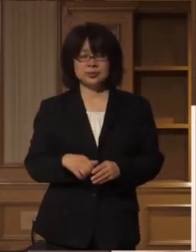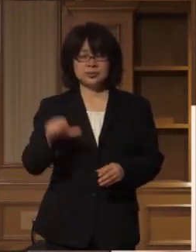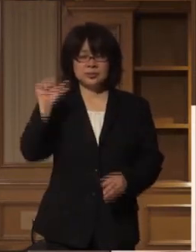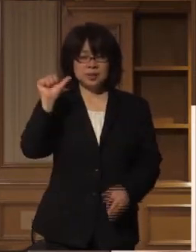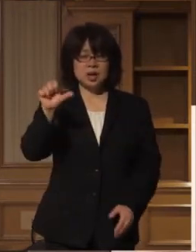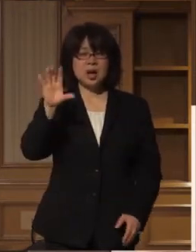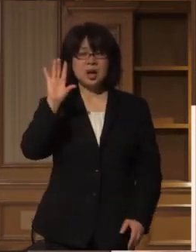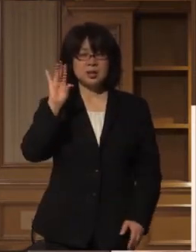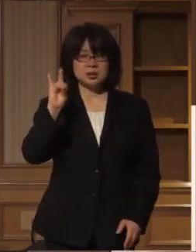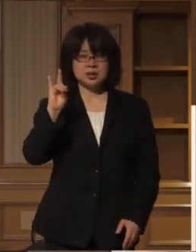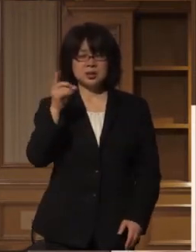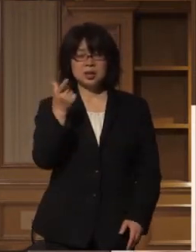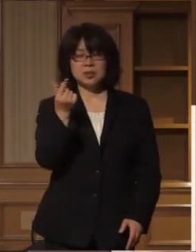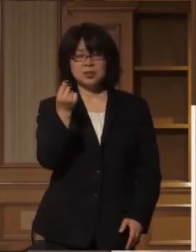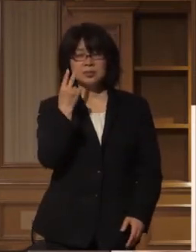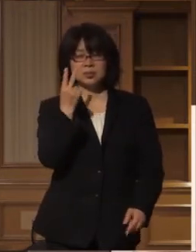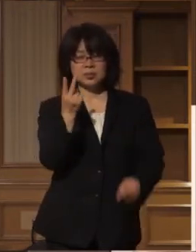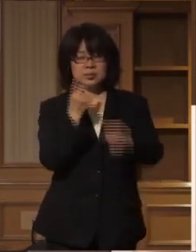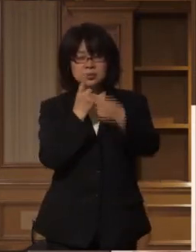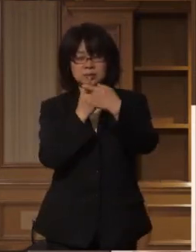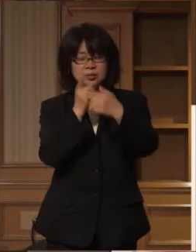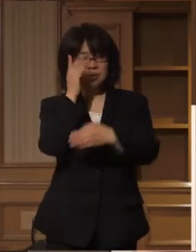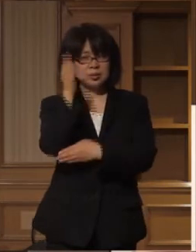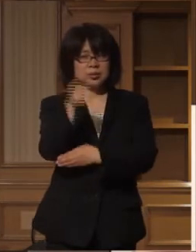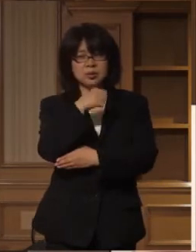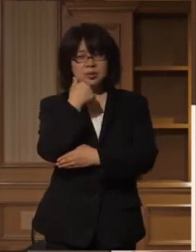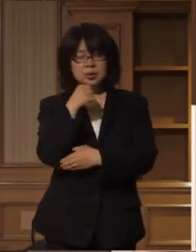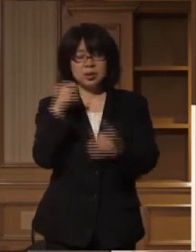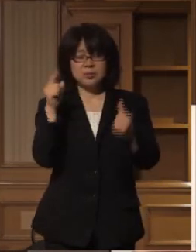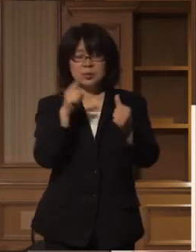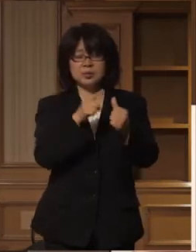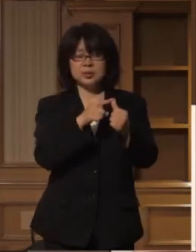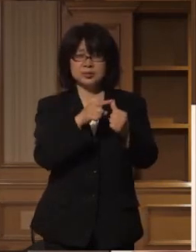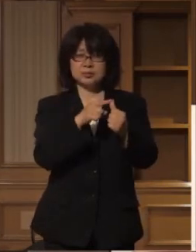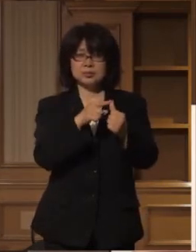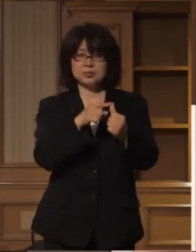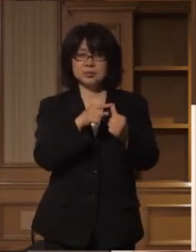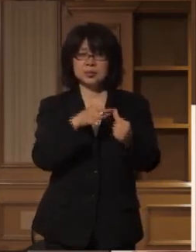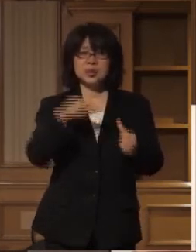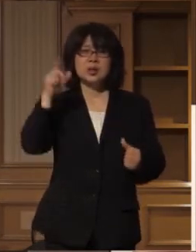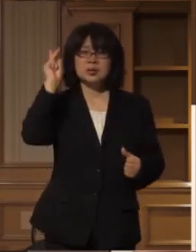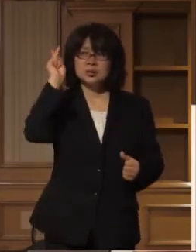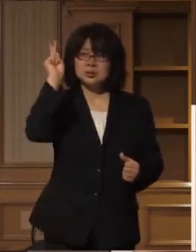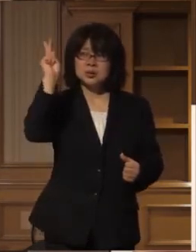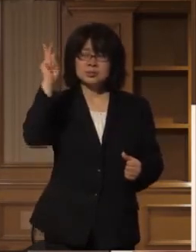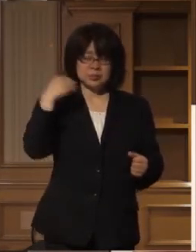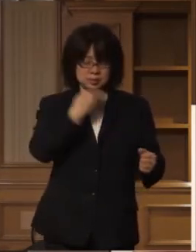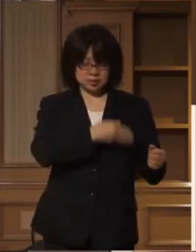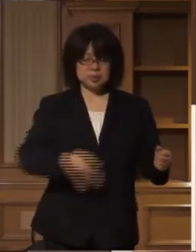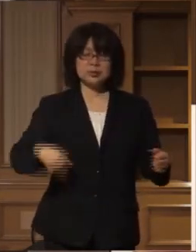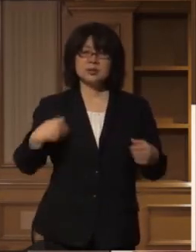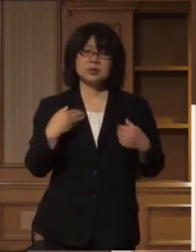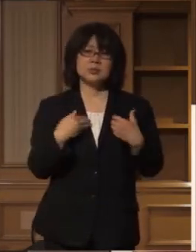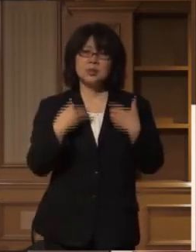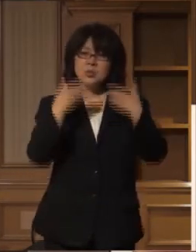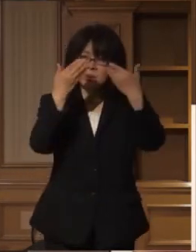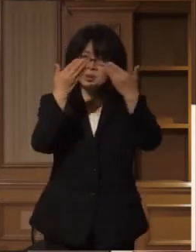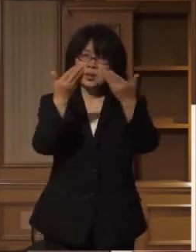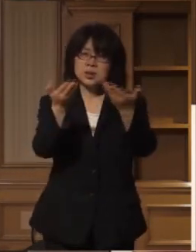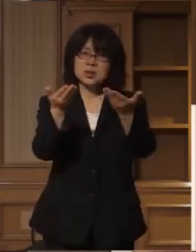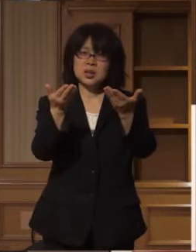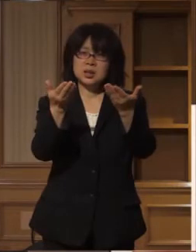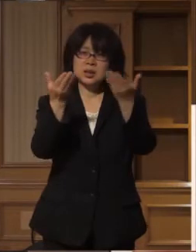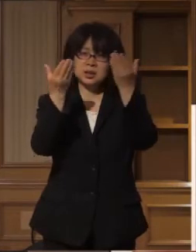た秋元牧師の献身の話が出てくるんです。で、秋元牧師は先ほど一応確認しました